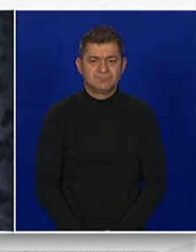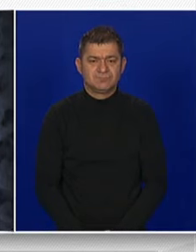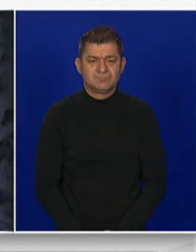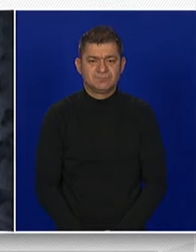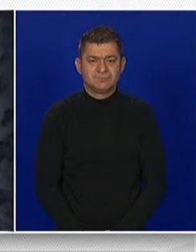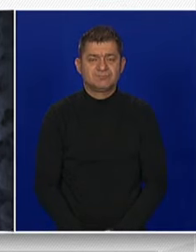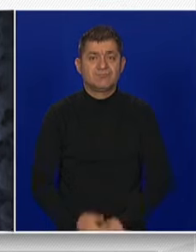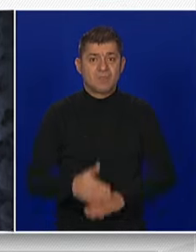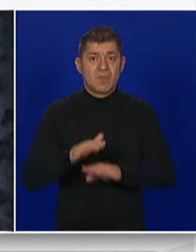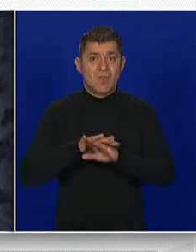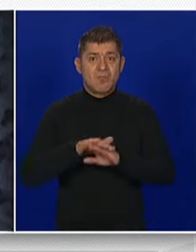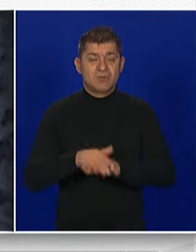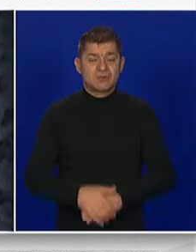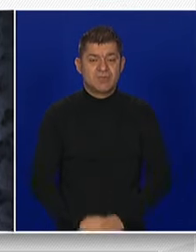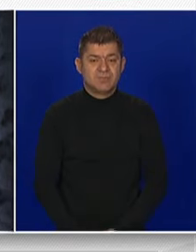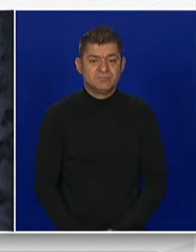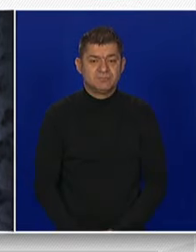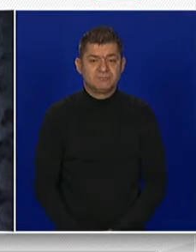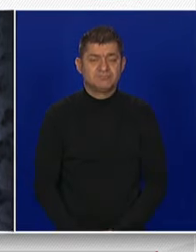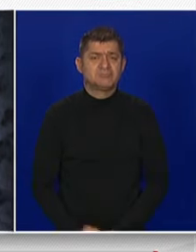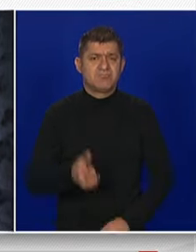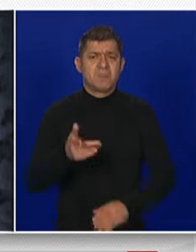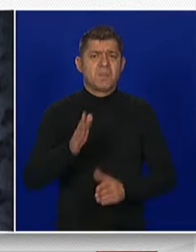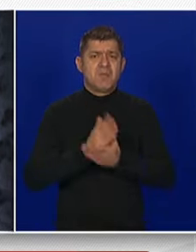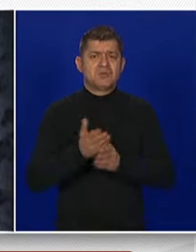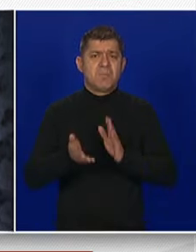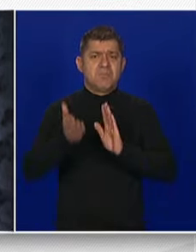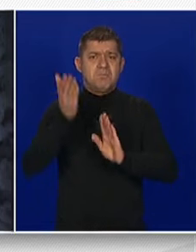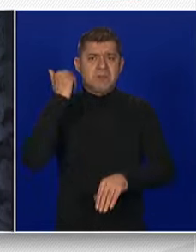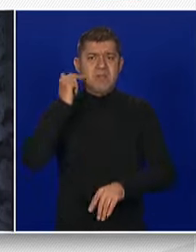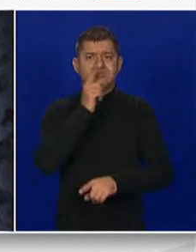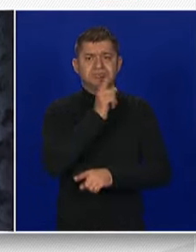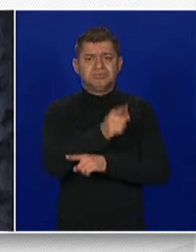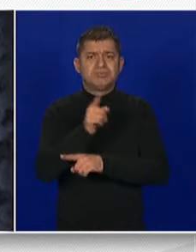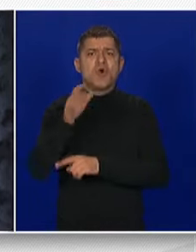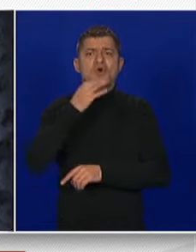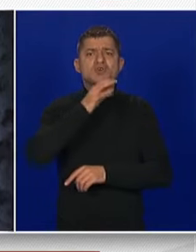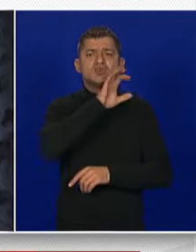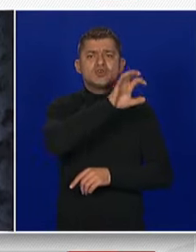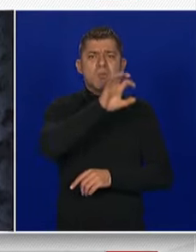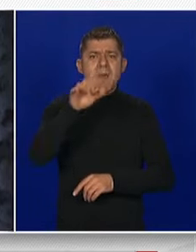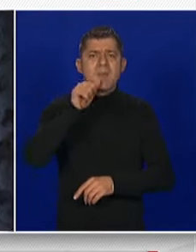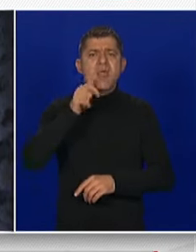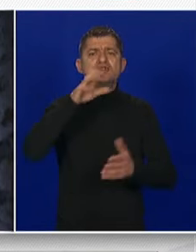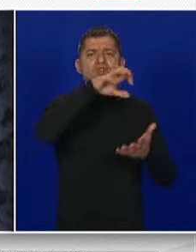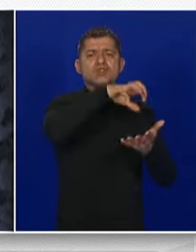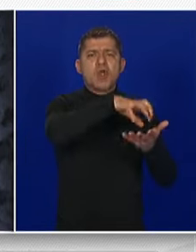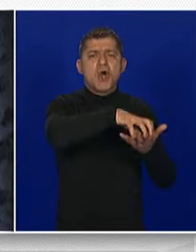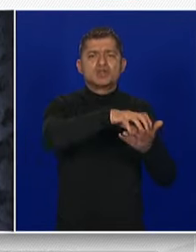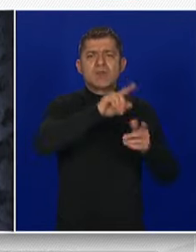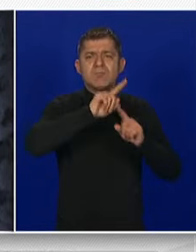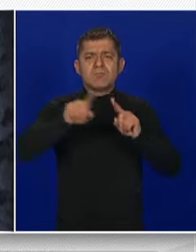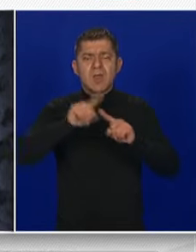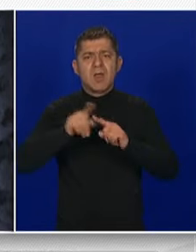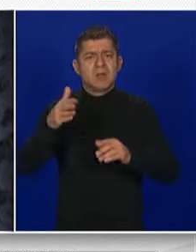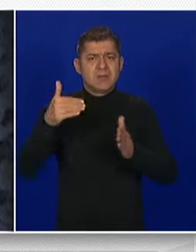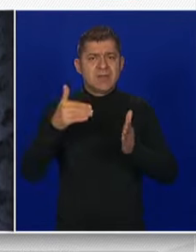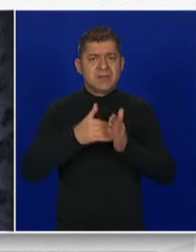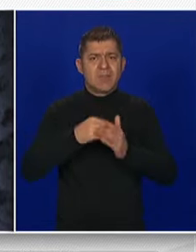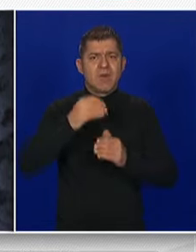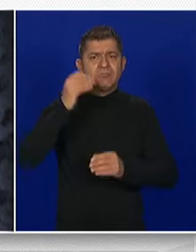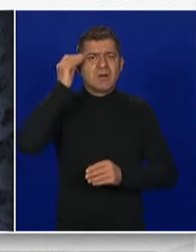Oprostite, ja, davno otišla uputa vrlo jasna svim županijama i stožerima o potrebi promišljenja o